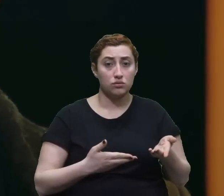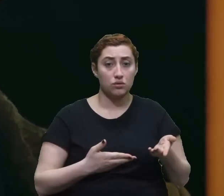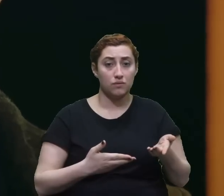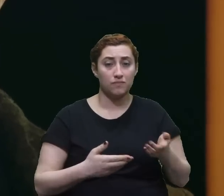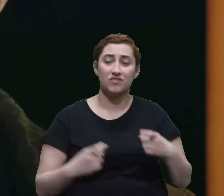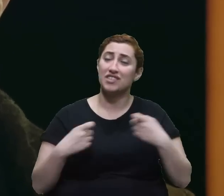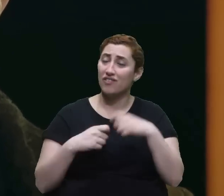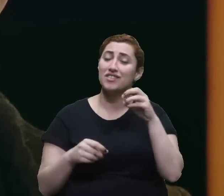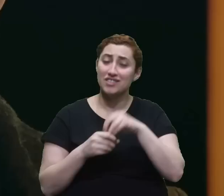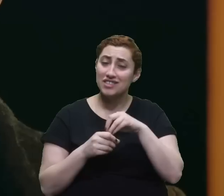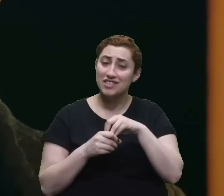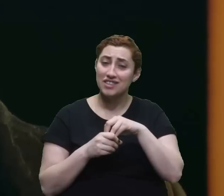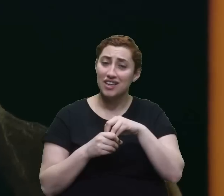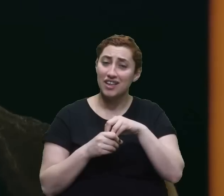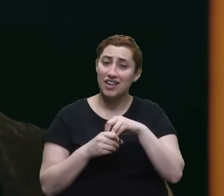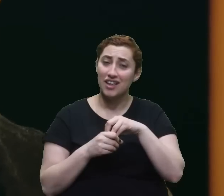Savaşta